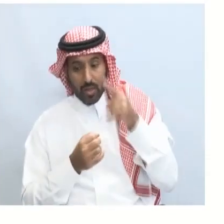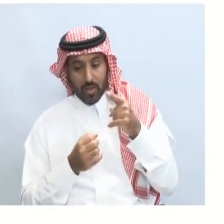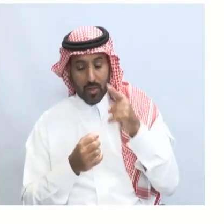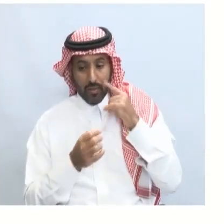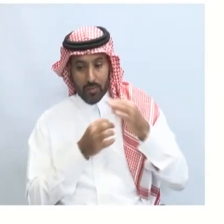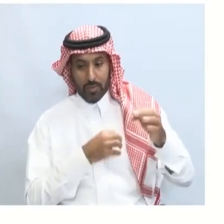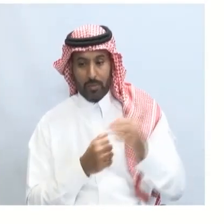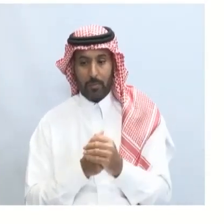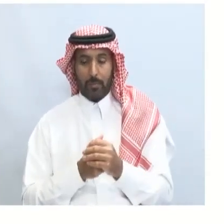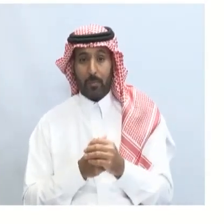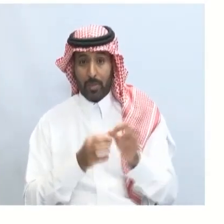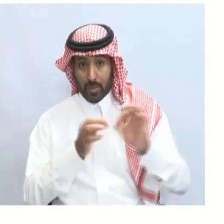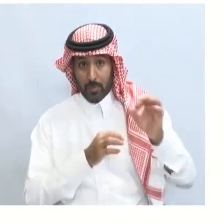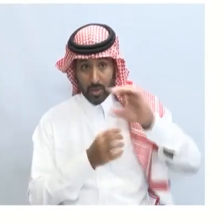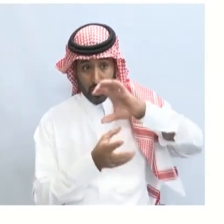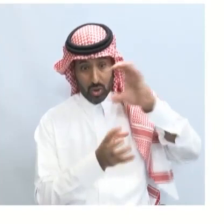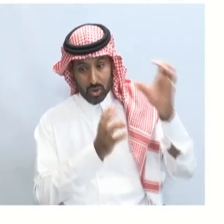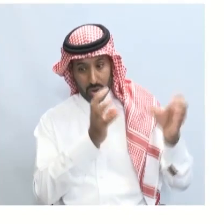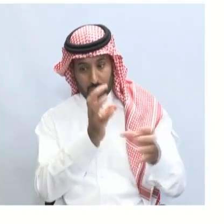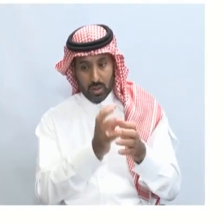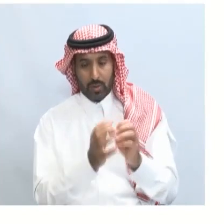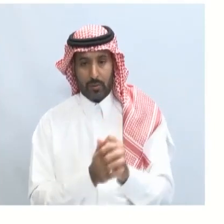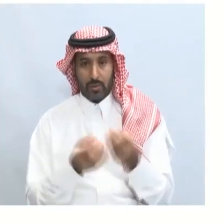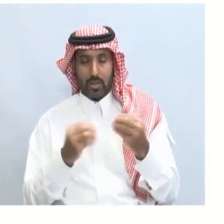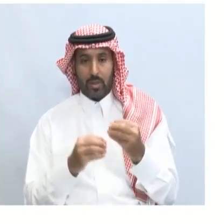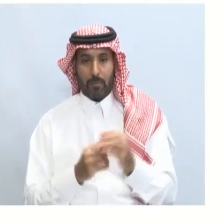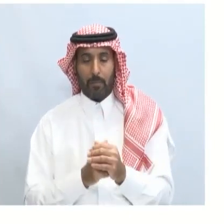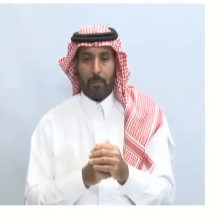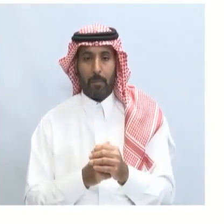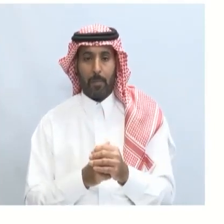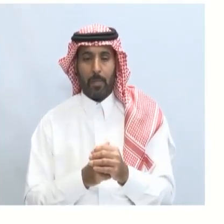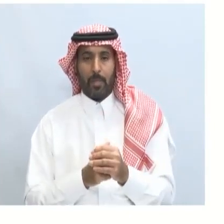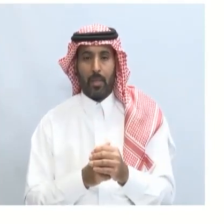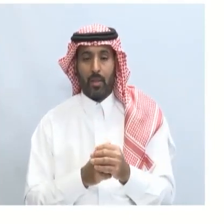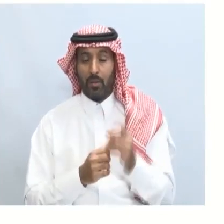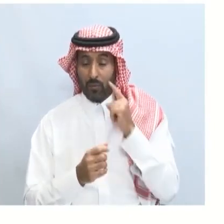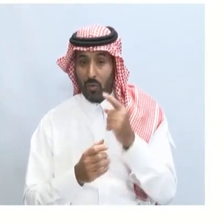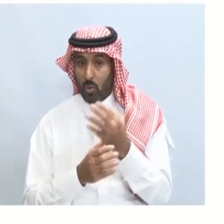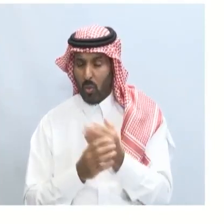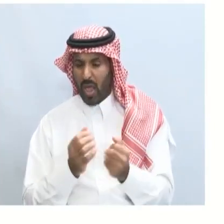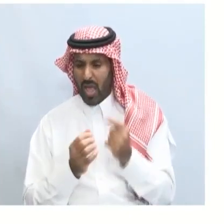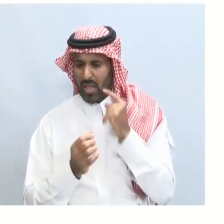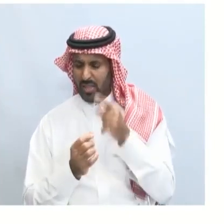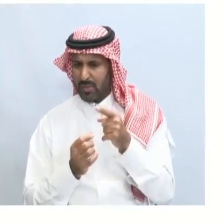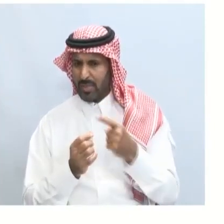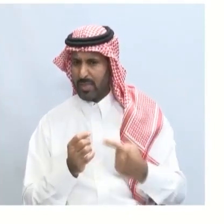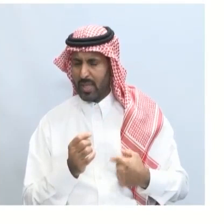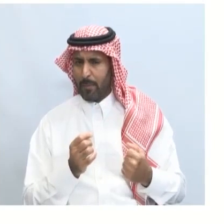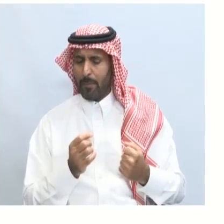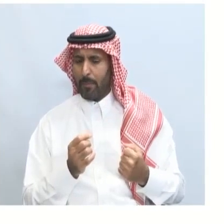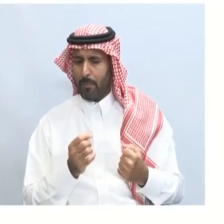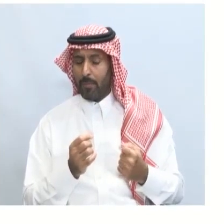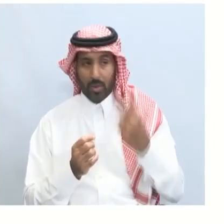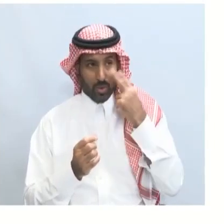تمدد الكون هذه كثيرا في ولاده ما يسمى